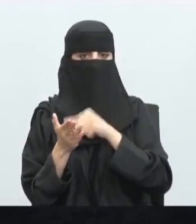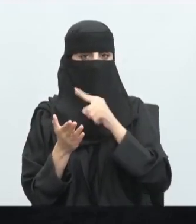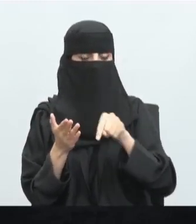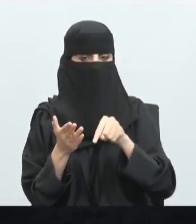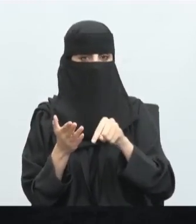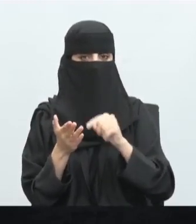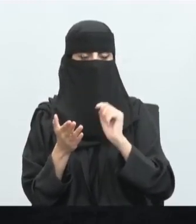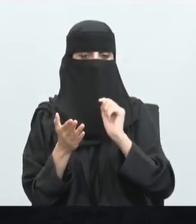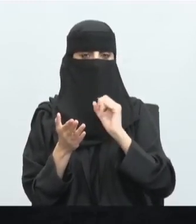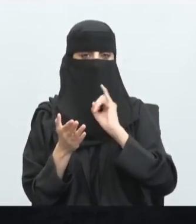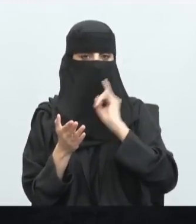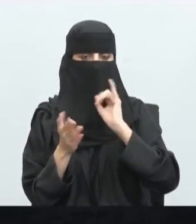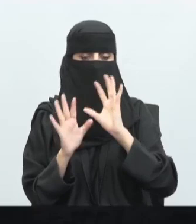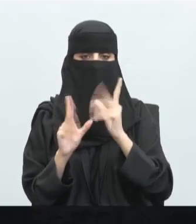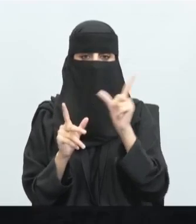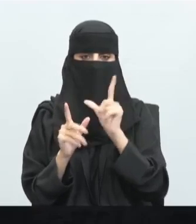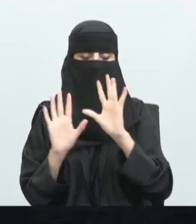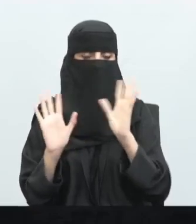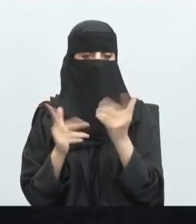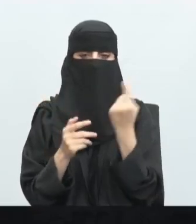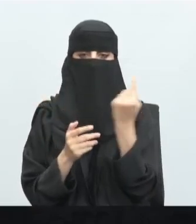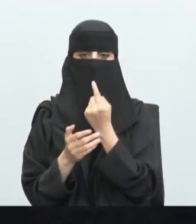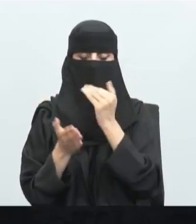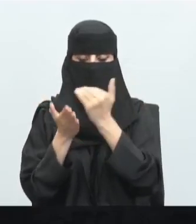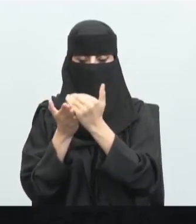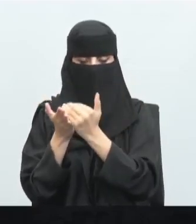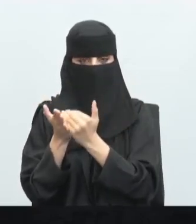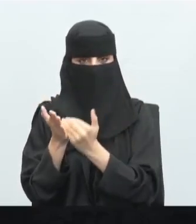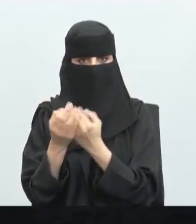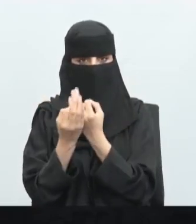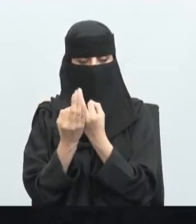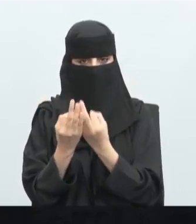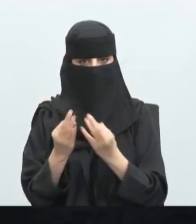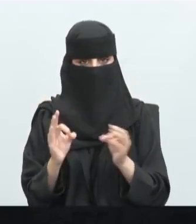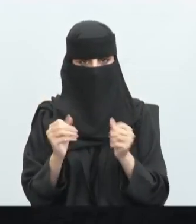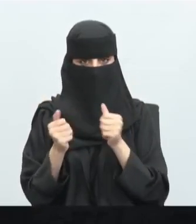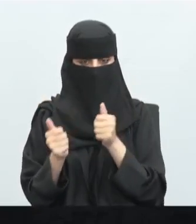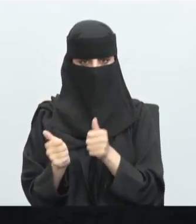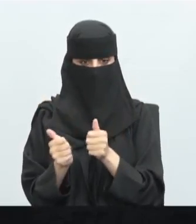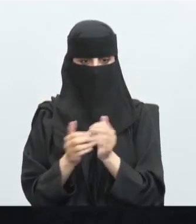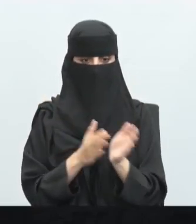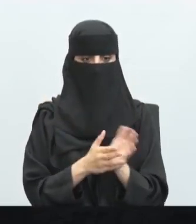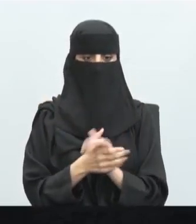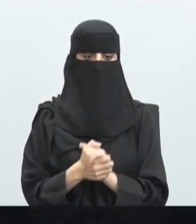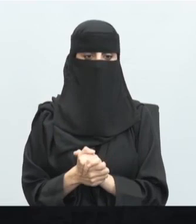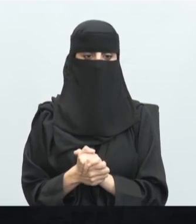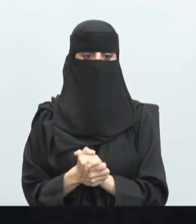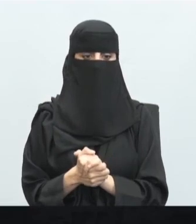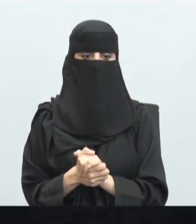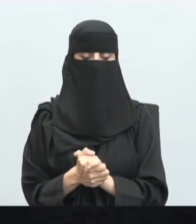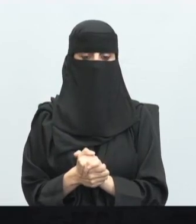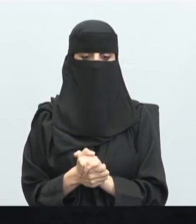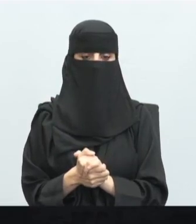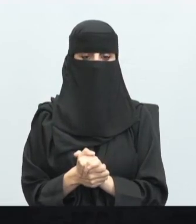تاخير الافكار لا باس اهم نقطه ان تذكر ا القصه